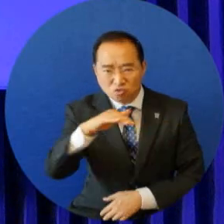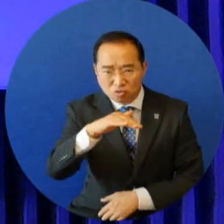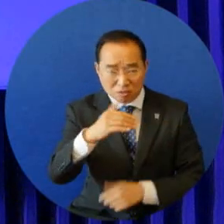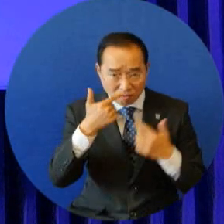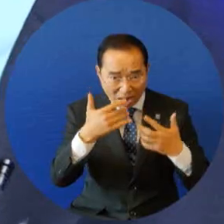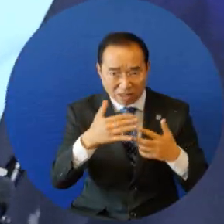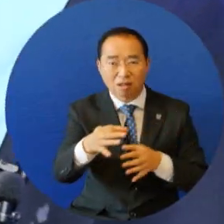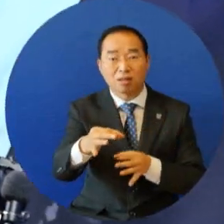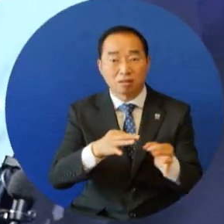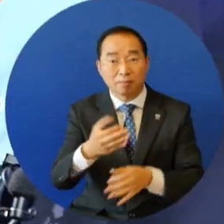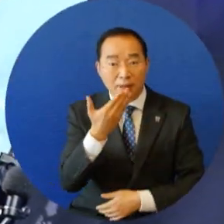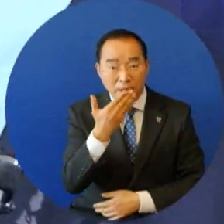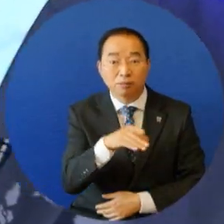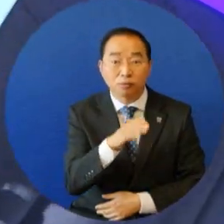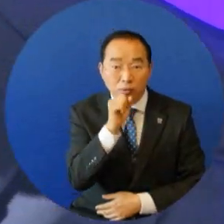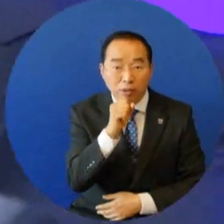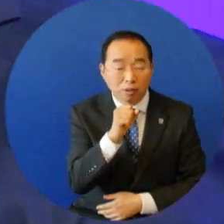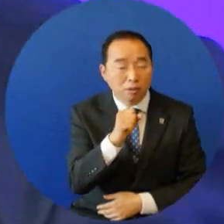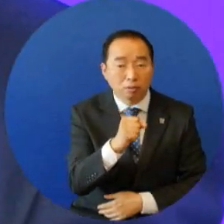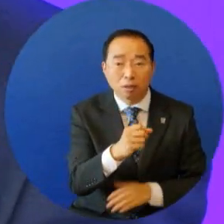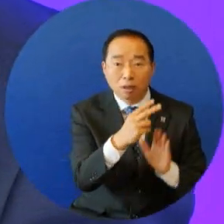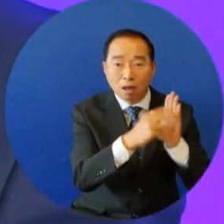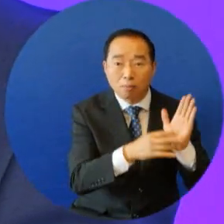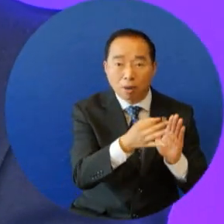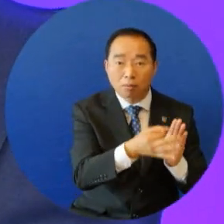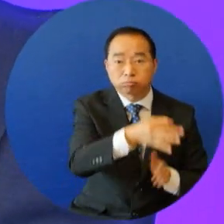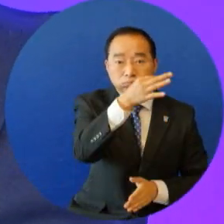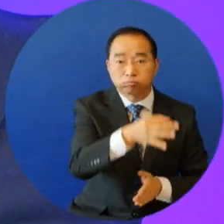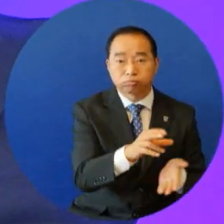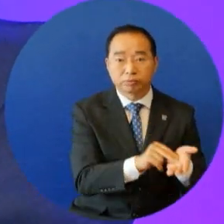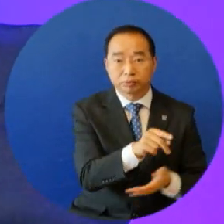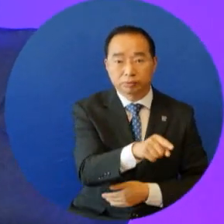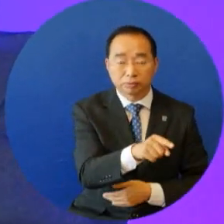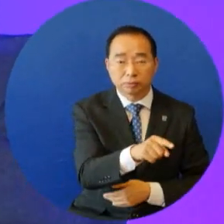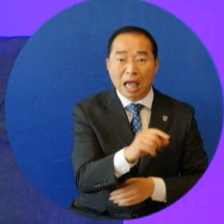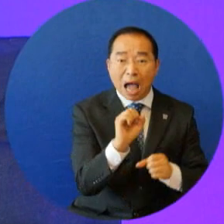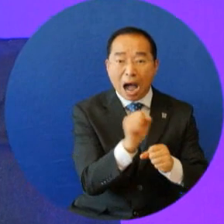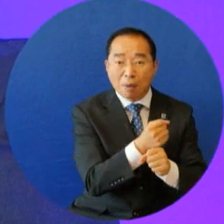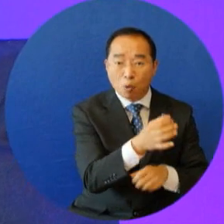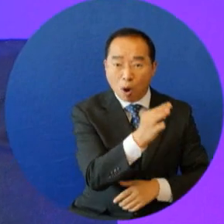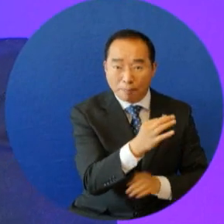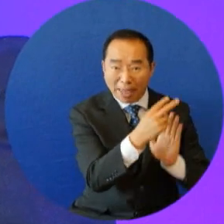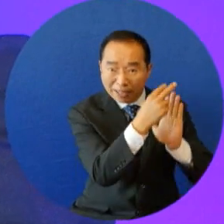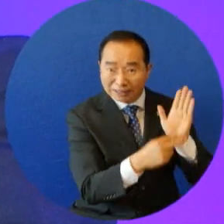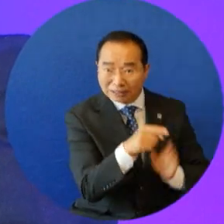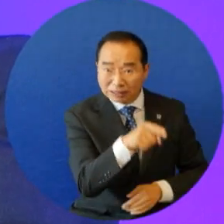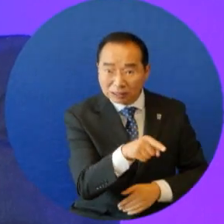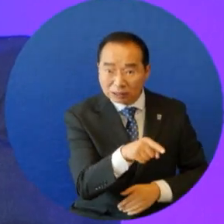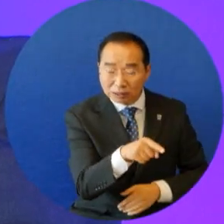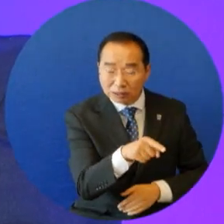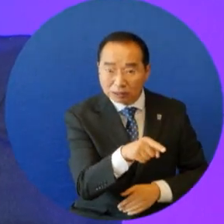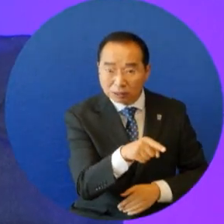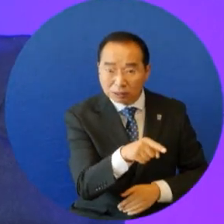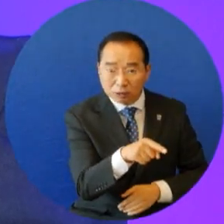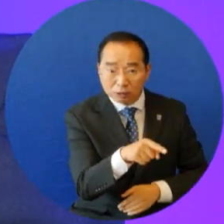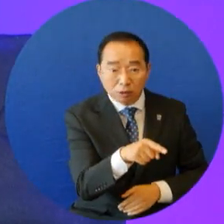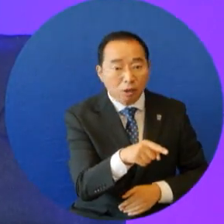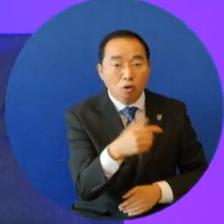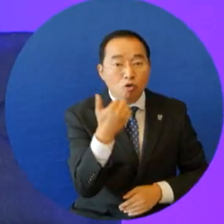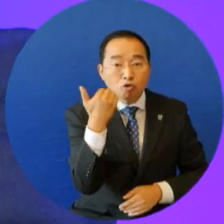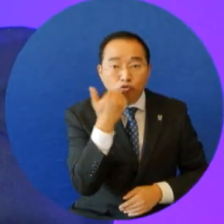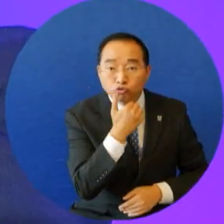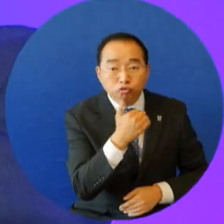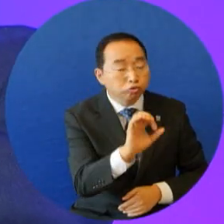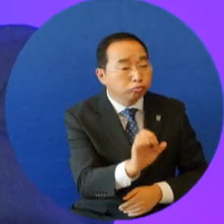굉장히 힘들었어요. 암호화폐는 기본적으로 추적 불가능한 화폐입니다. 암호화폐가 탄생된